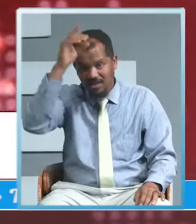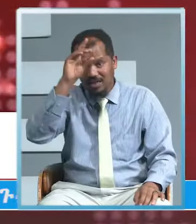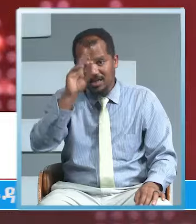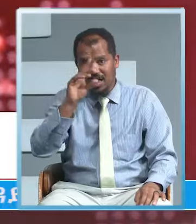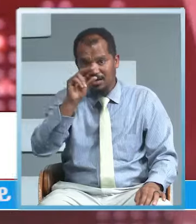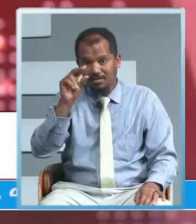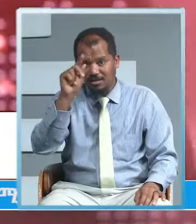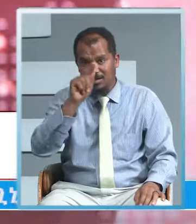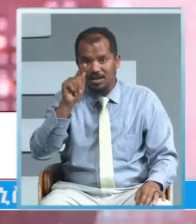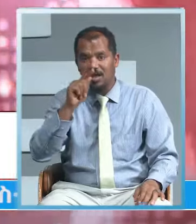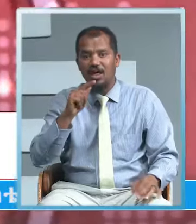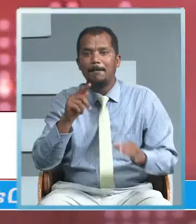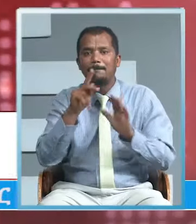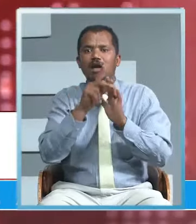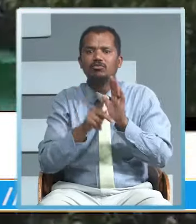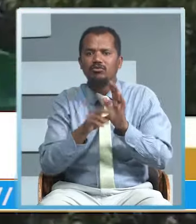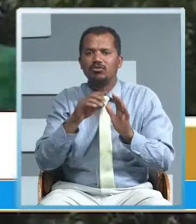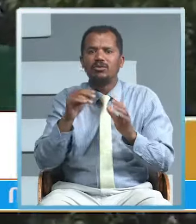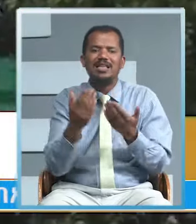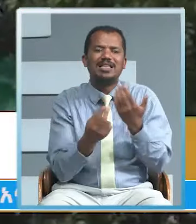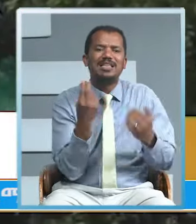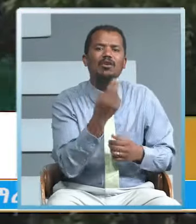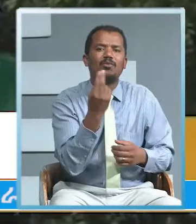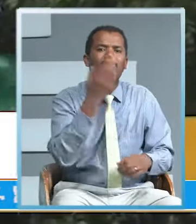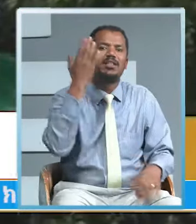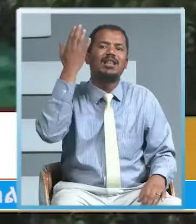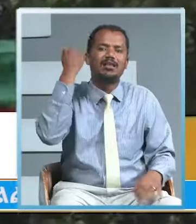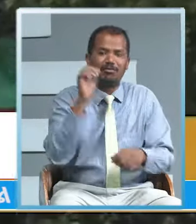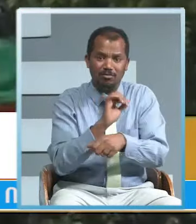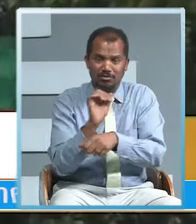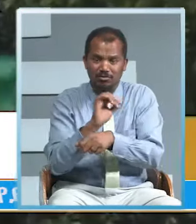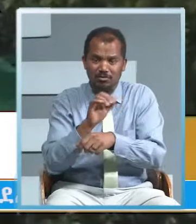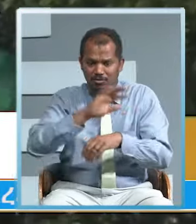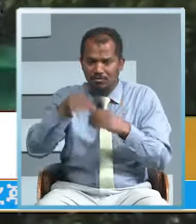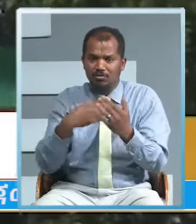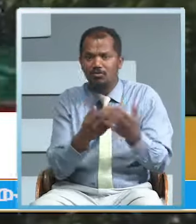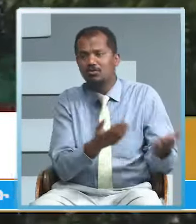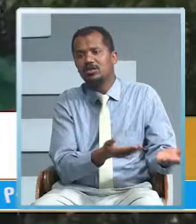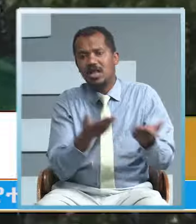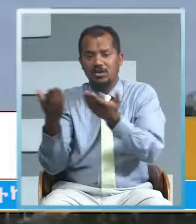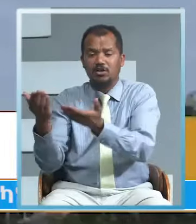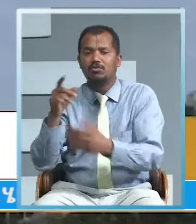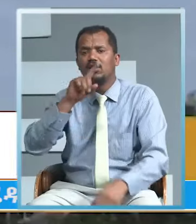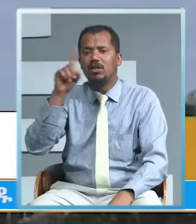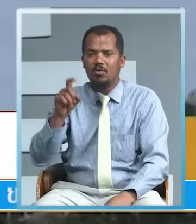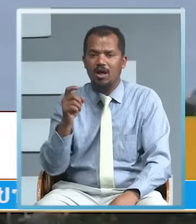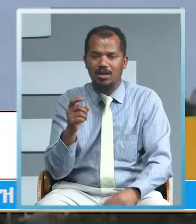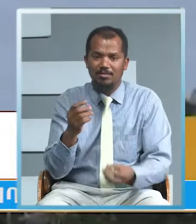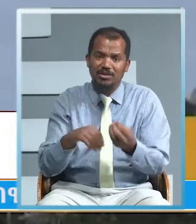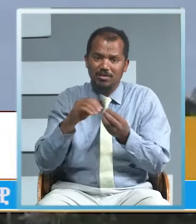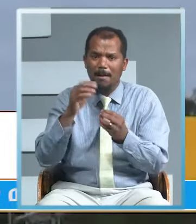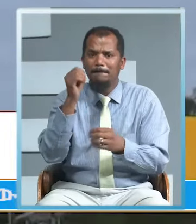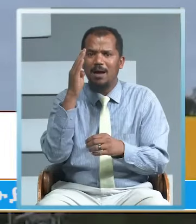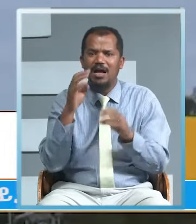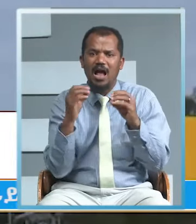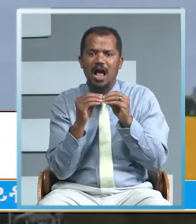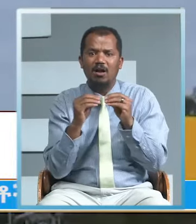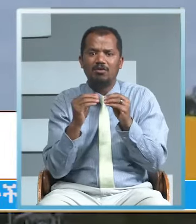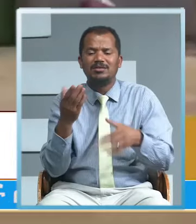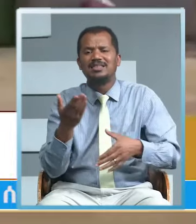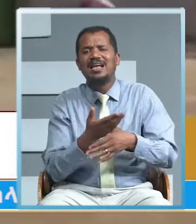ካቢኔ አባላትም ፓስፖርታቸውና የገለገሉባቸው የነበሩ ተሽከርካሪዎችን እንዲያስረክቡ ተጠይቋል። በጨማሪም የባንክ